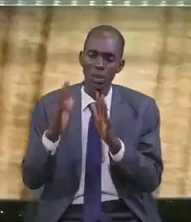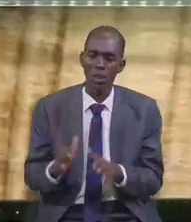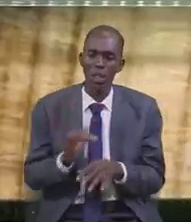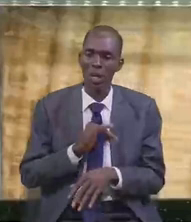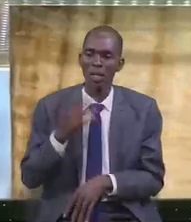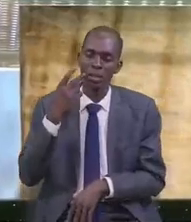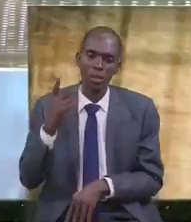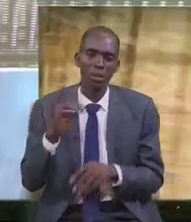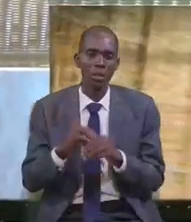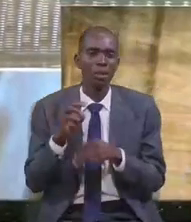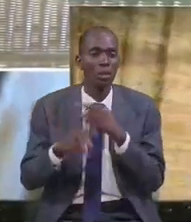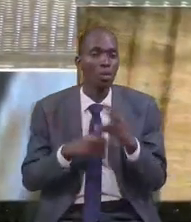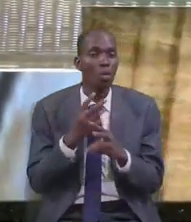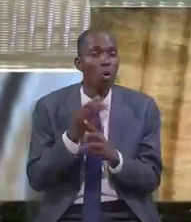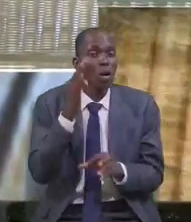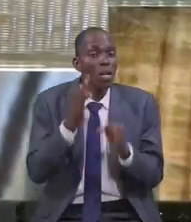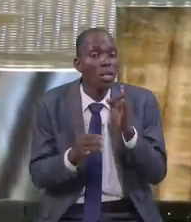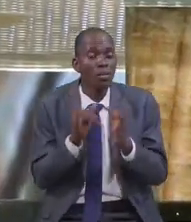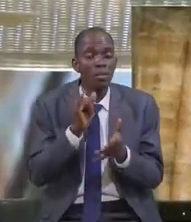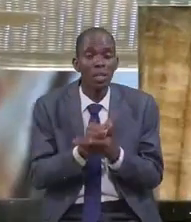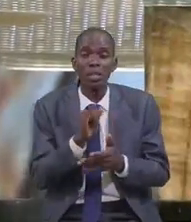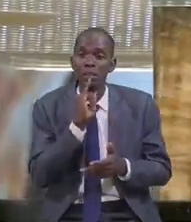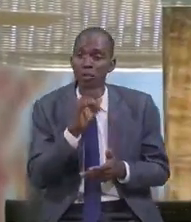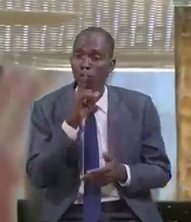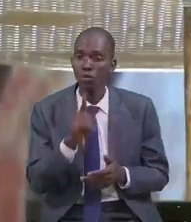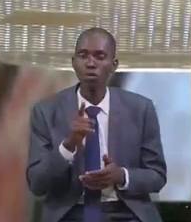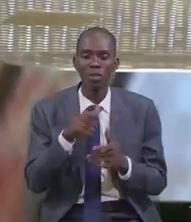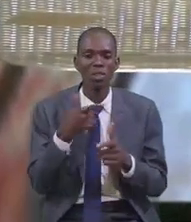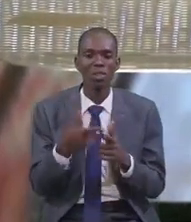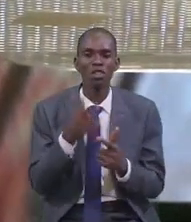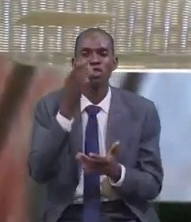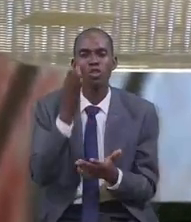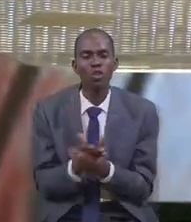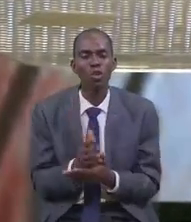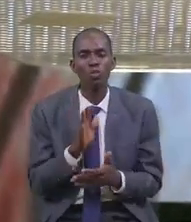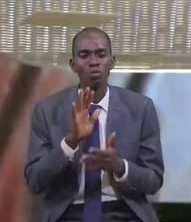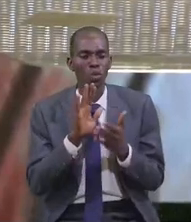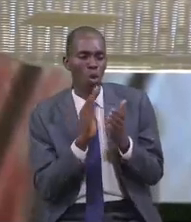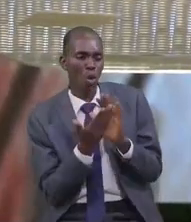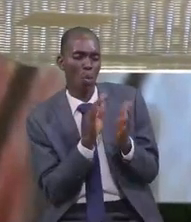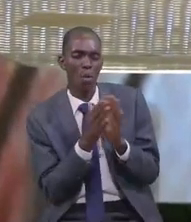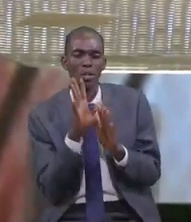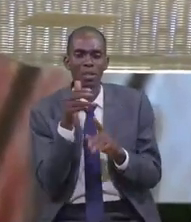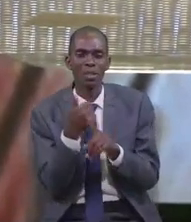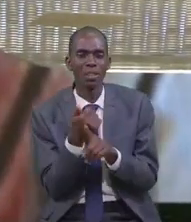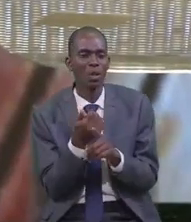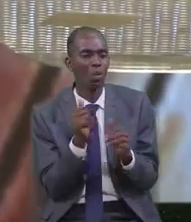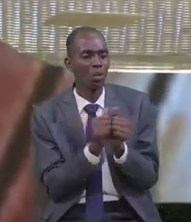numéro 1, tu dois cesser de te comparer aux personnes superficielles, aux personnes